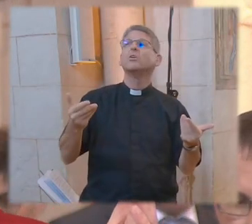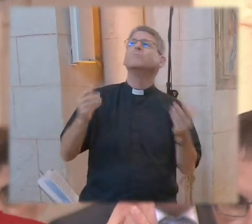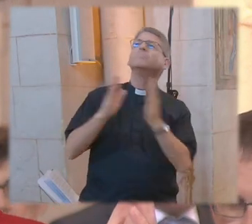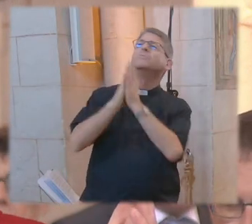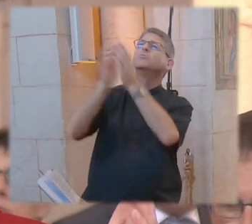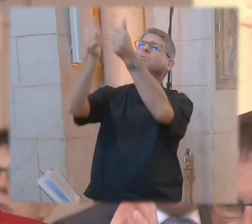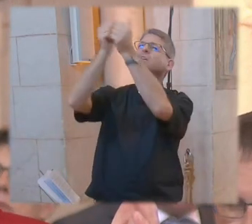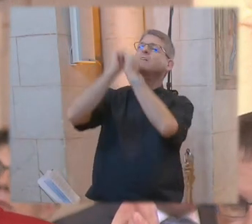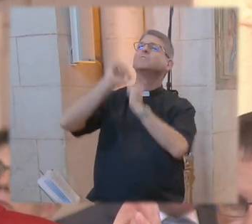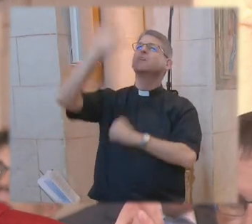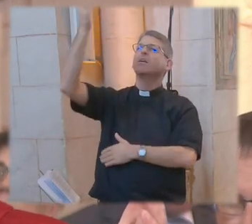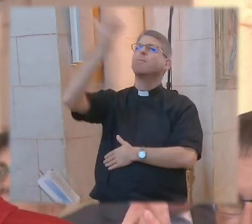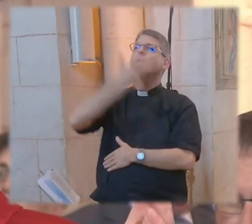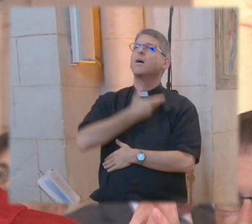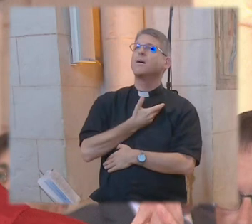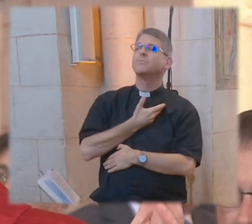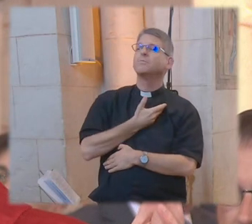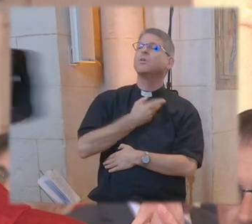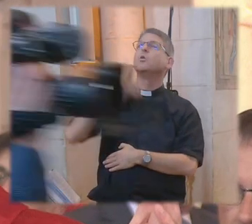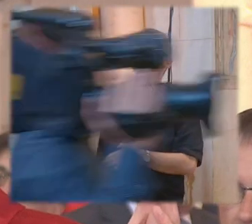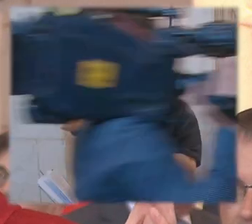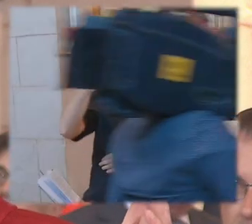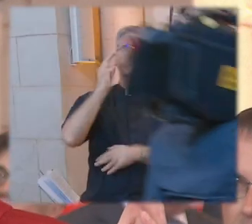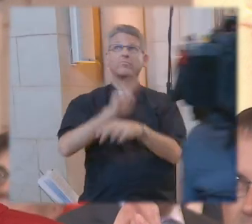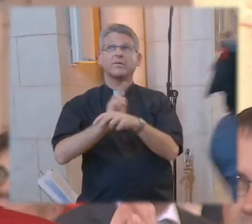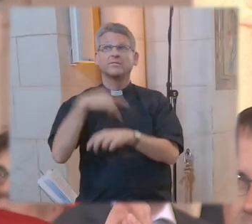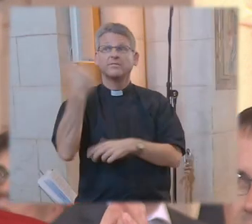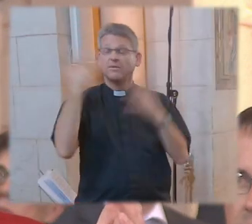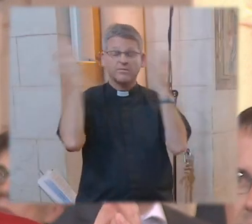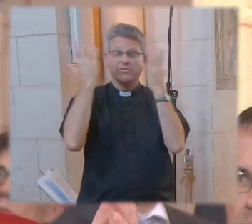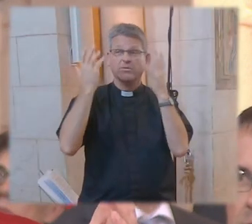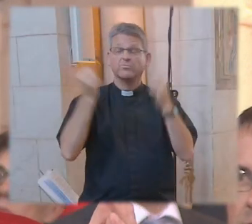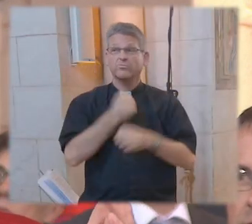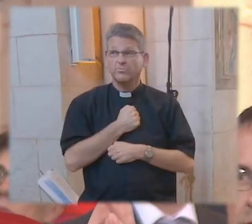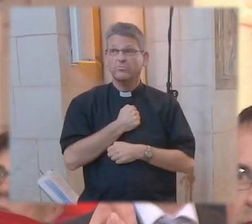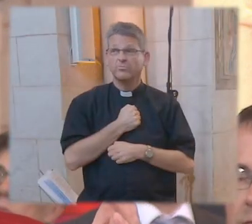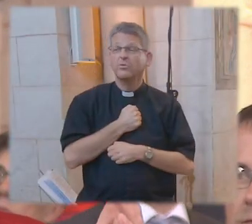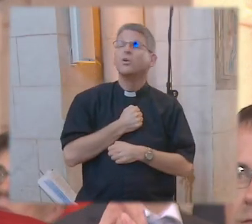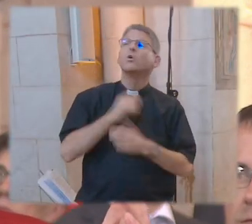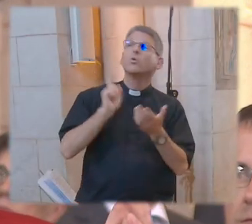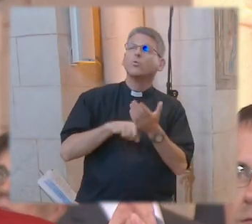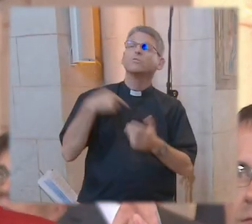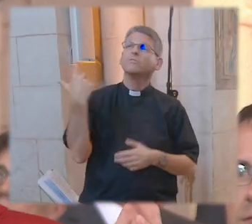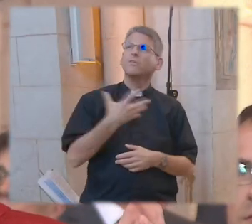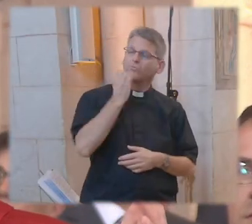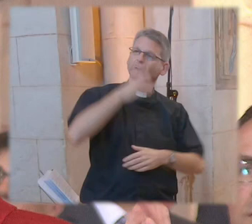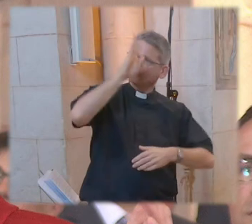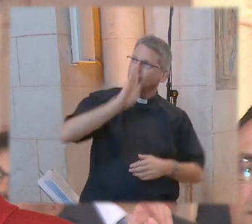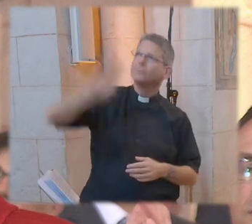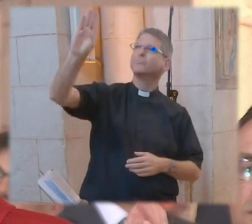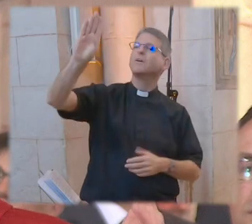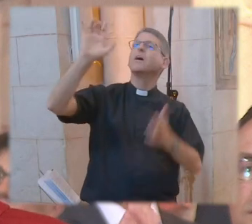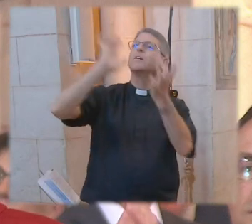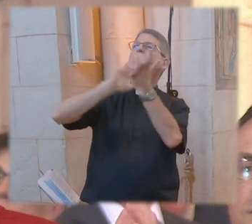mit deinem Erbarmen und bewahre uns vor Verwirrung und Sünde, damit wir voll Zuversicht das